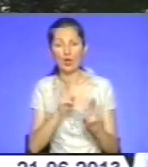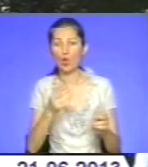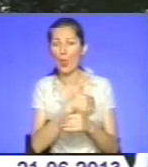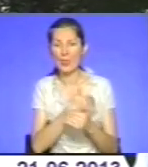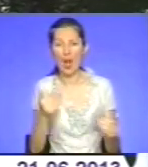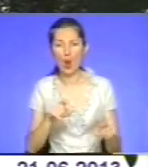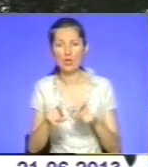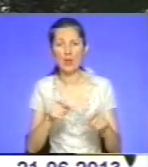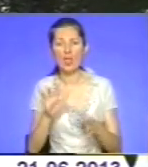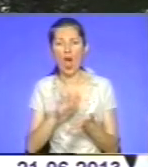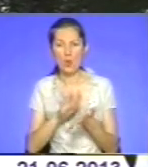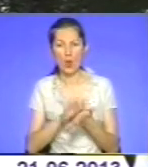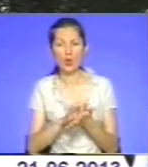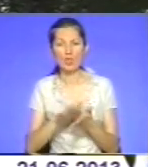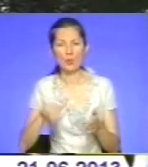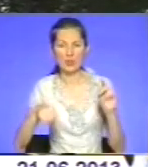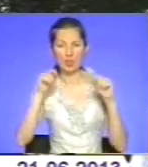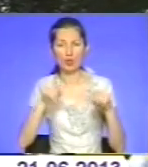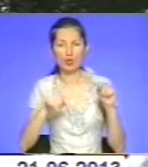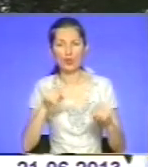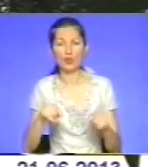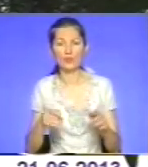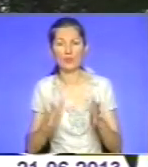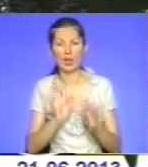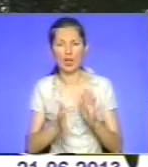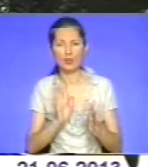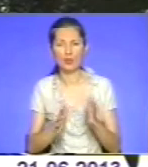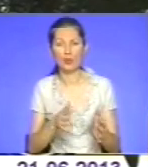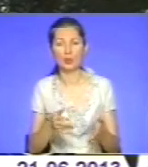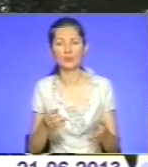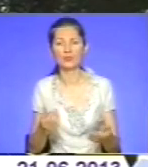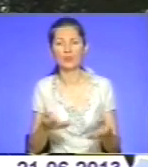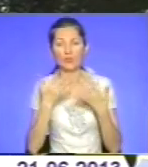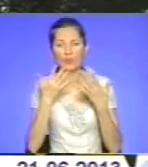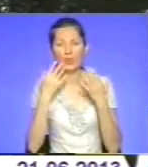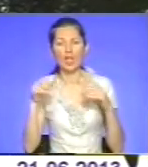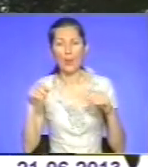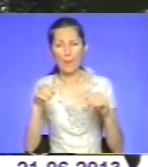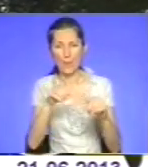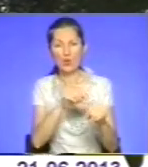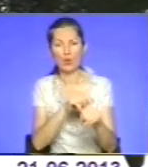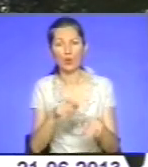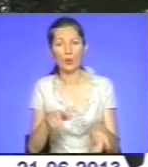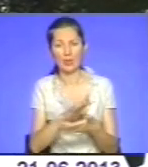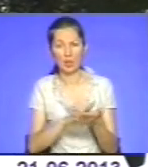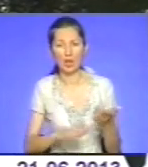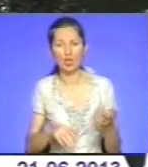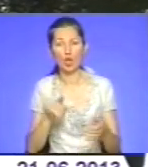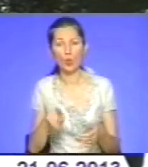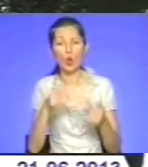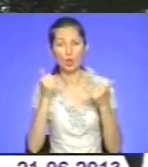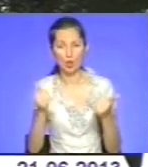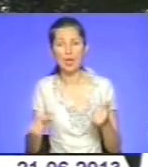болоті, вже місити після дощу грязюку, дихати курявою і так далі. Тому